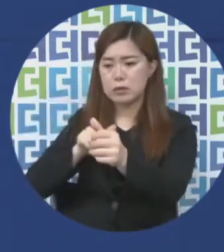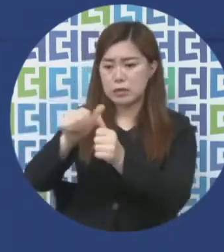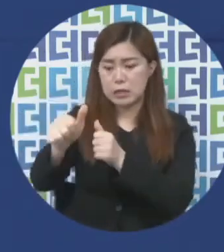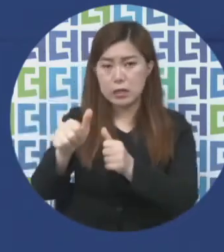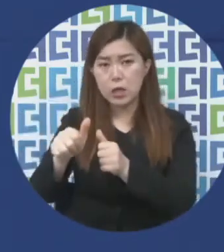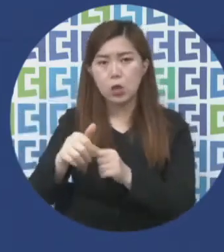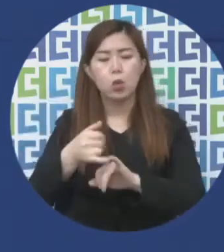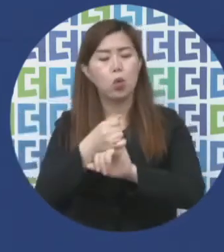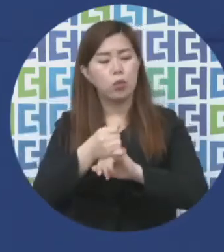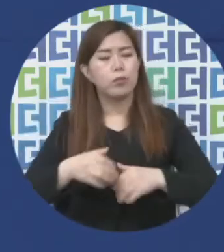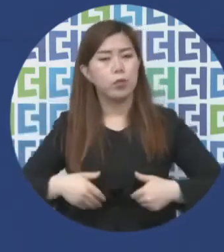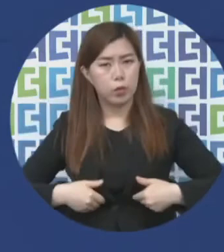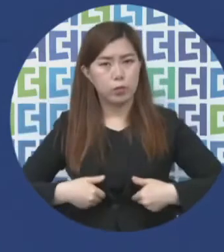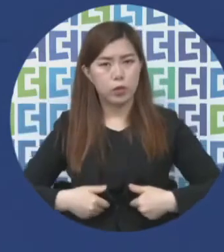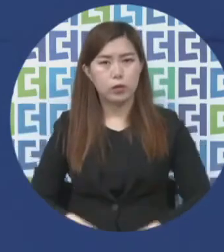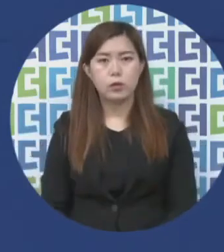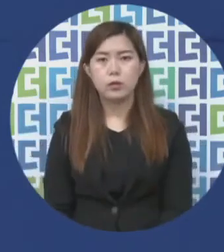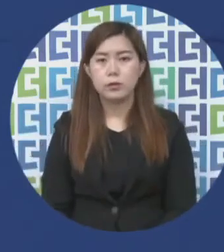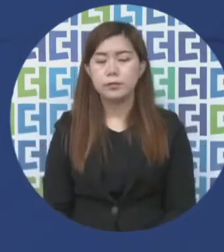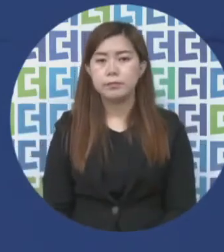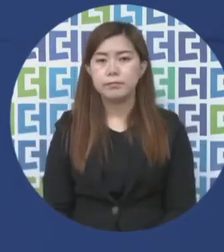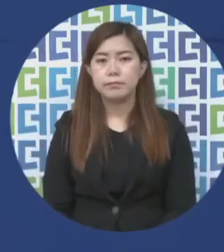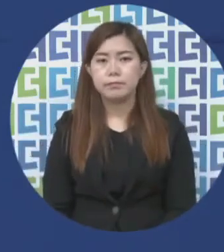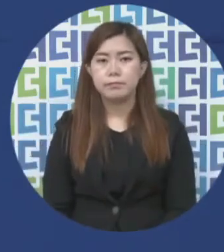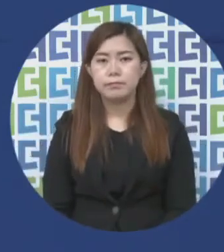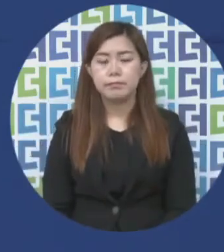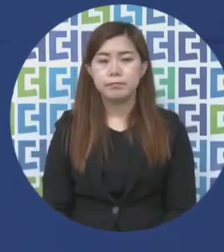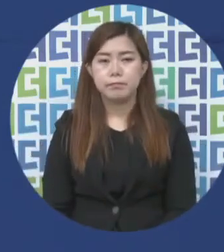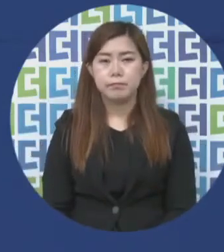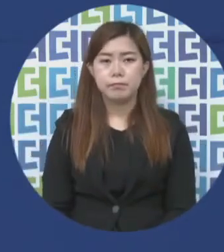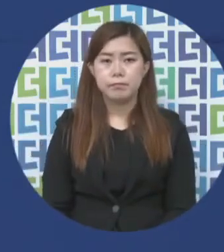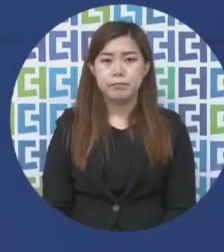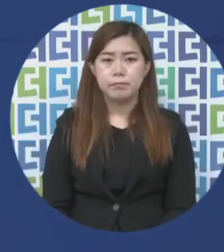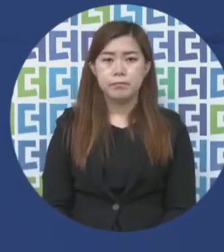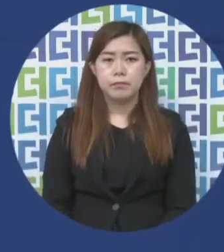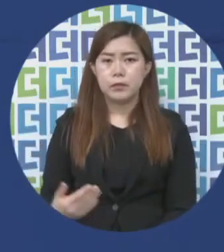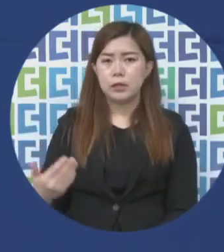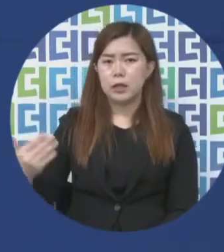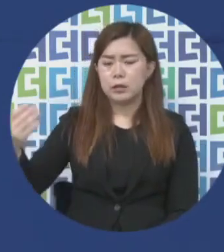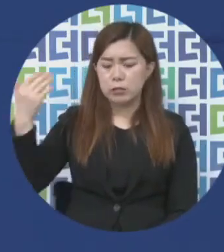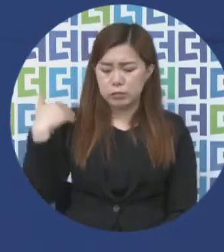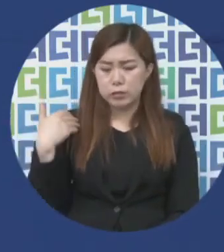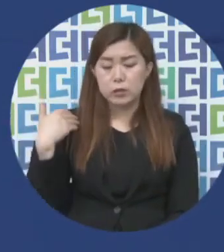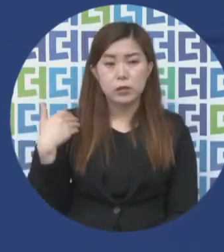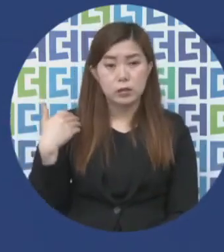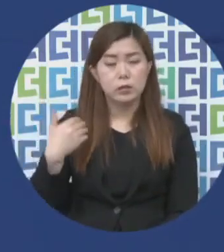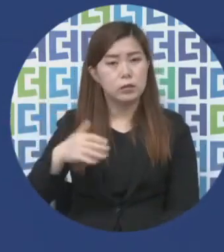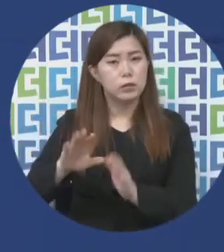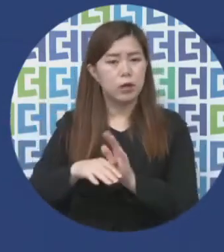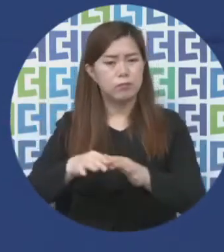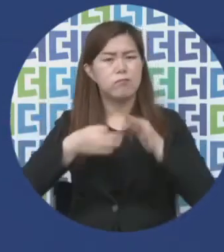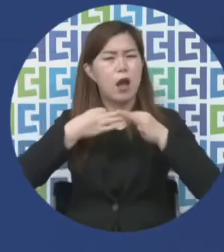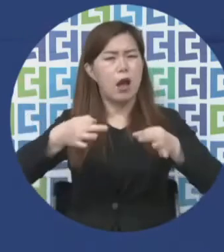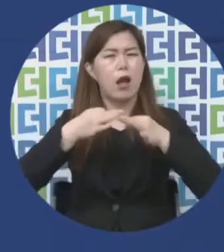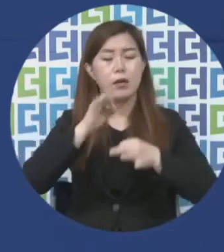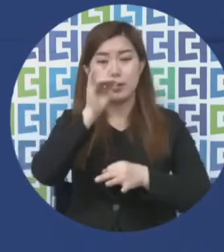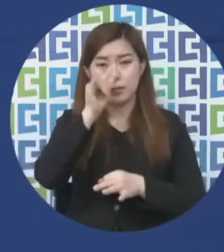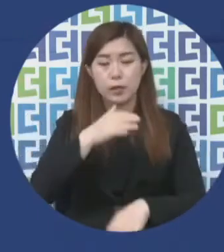두 번에 걸친 대통령 선거 때 목이 터져라 외쳤습니다. 제